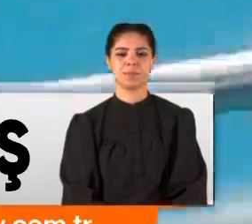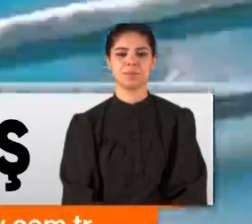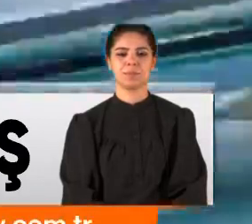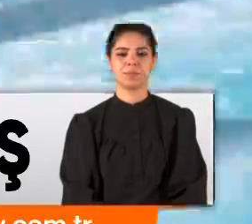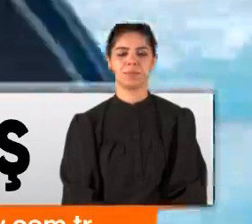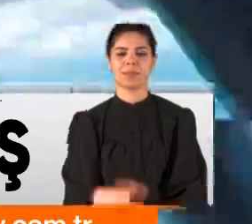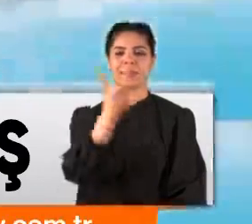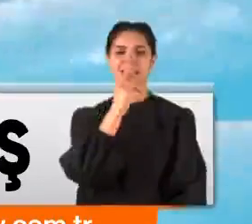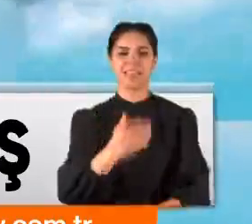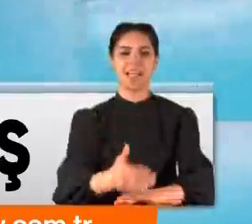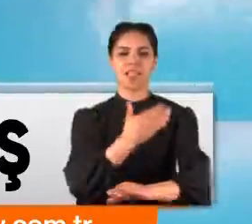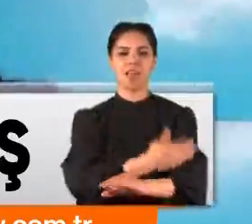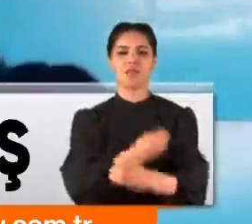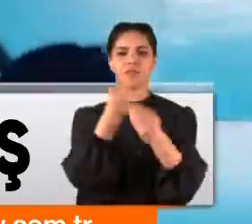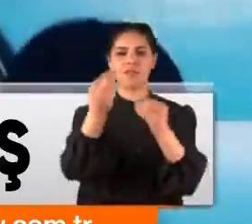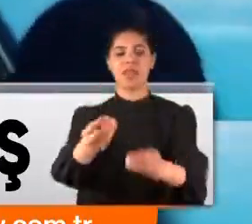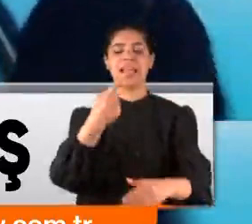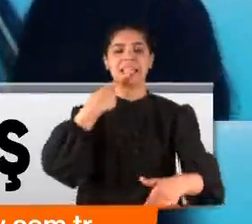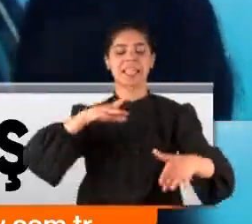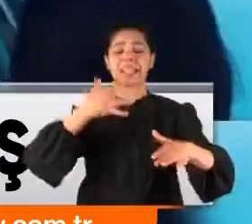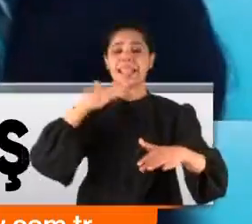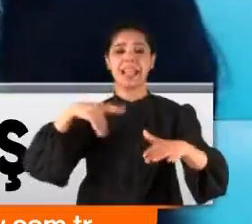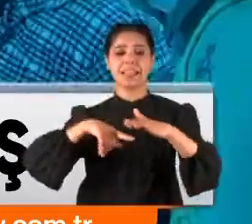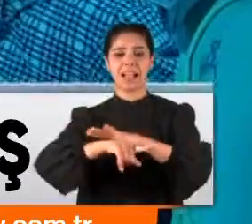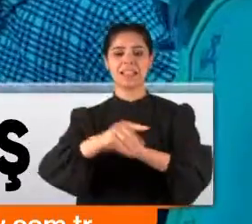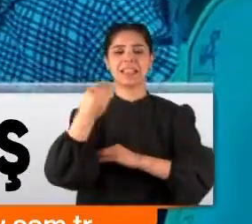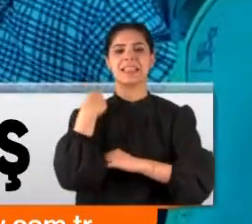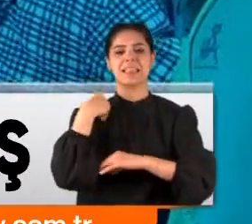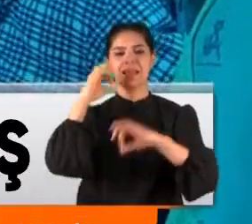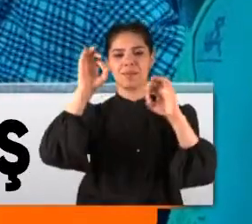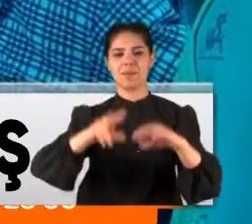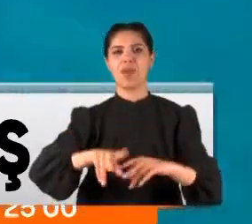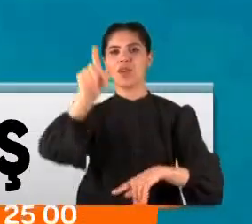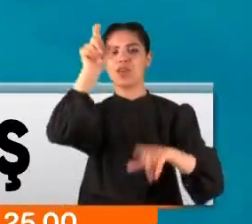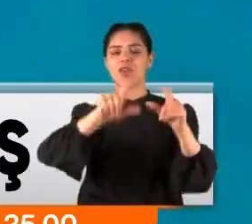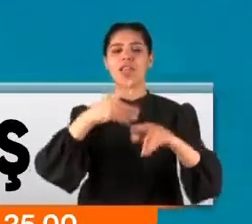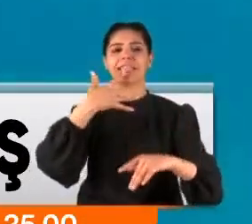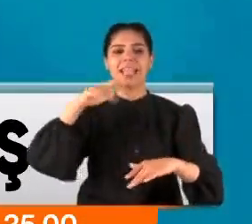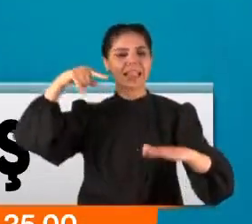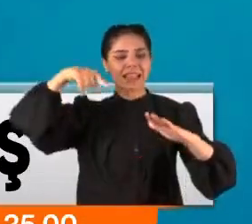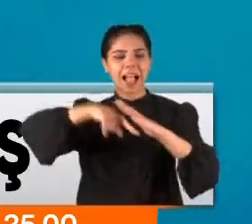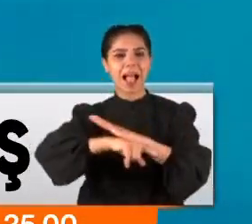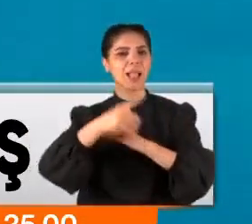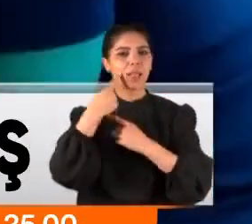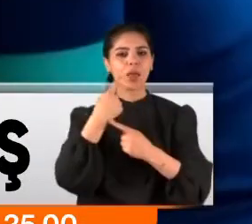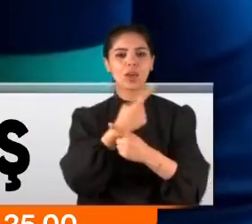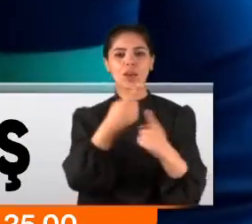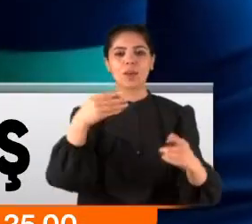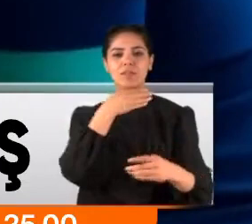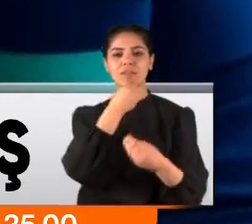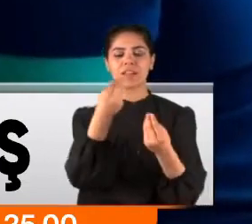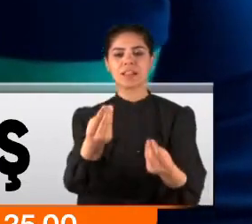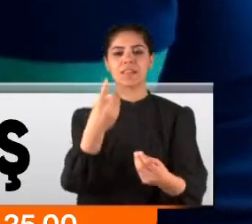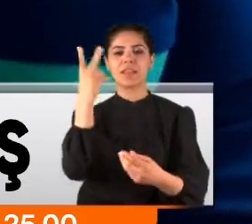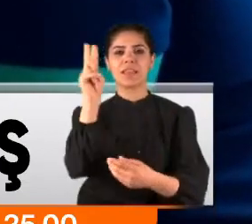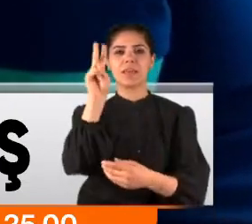İki yıl önce teslim edilen denizaltı seferlerine yeni başladı. Yolcularına okyanusun derinliklerini görme fırsatı sunan araç 24